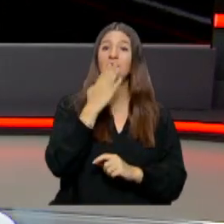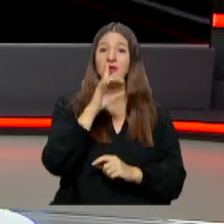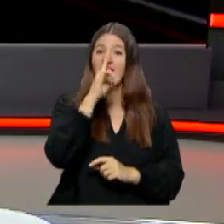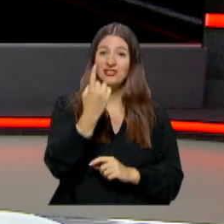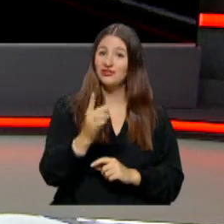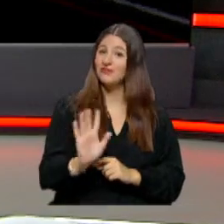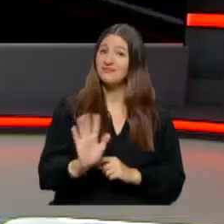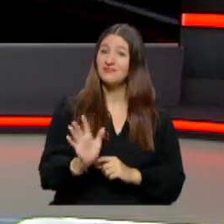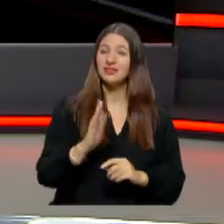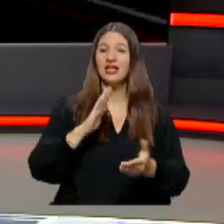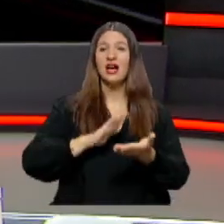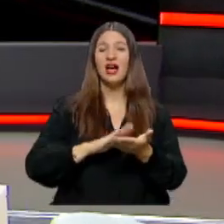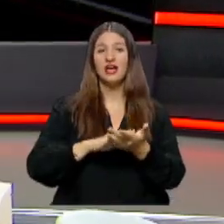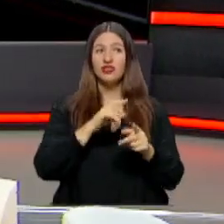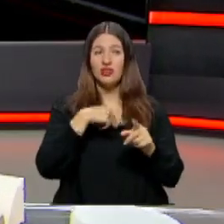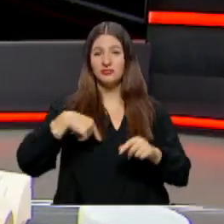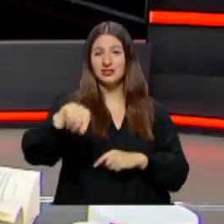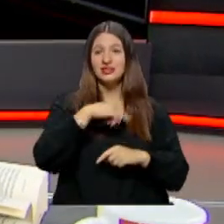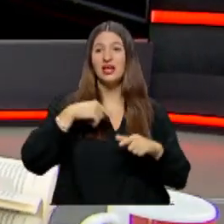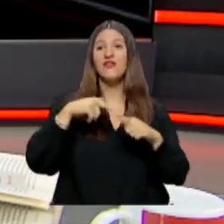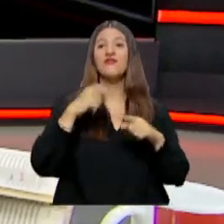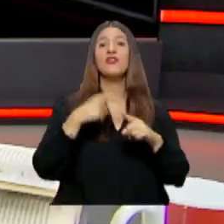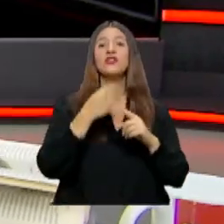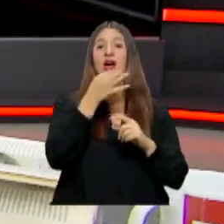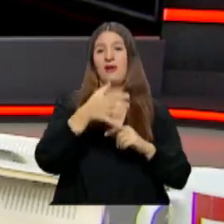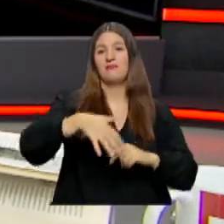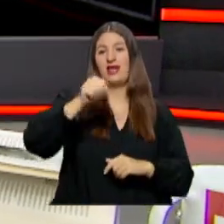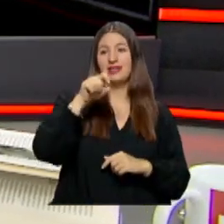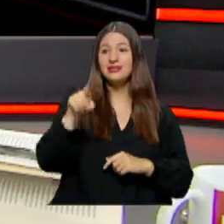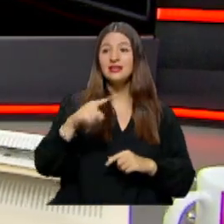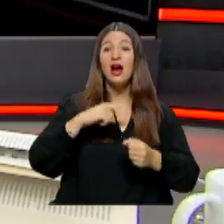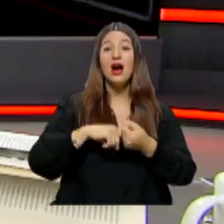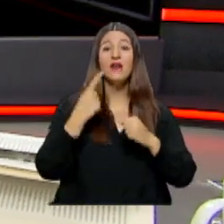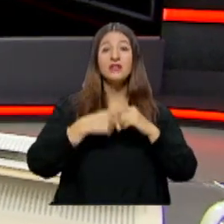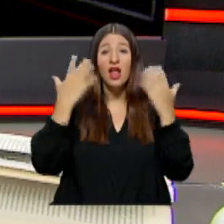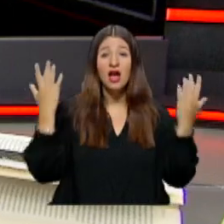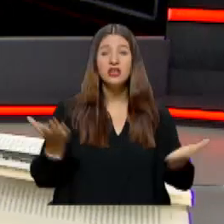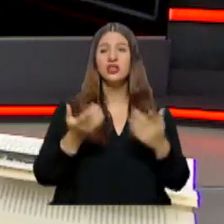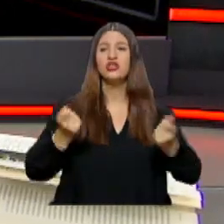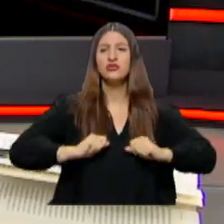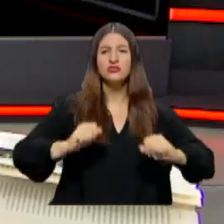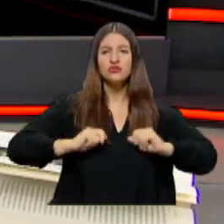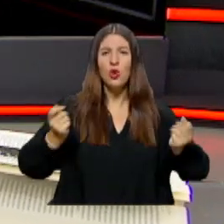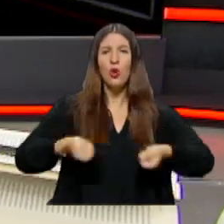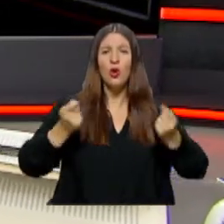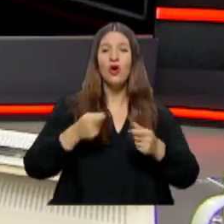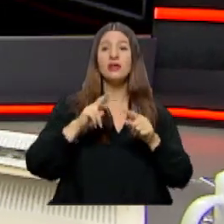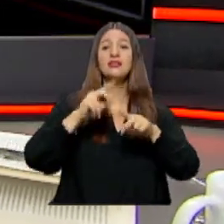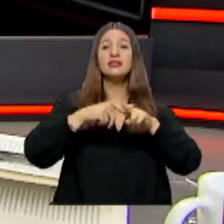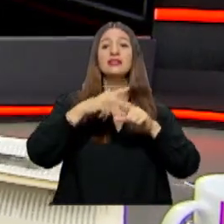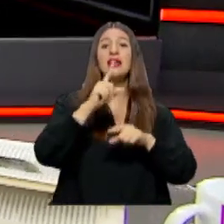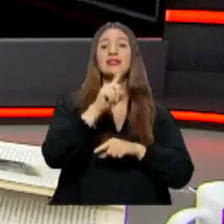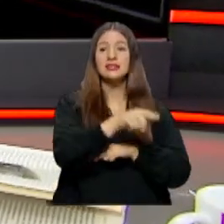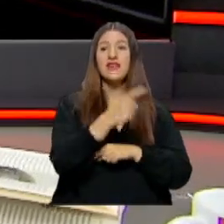bugün. Arkadaşlarımız Fox Haber Merkezi haftalardır çalışıyor. Nazlı Yere